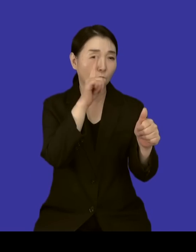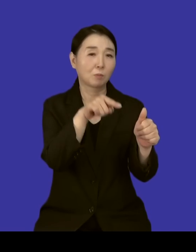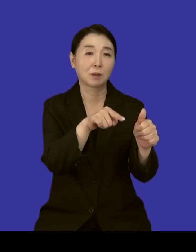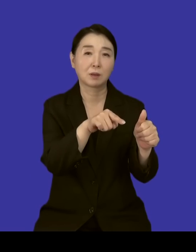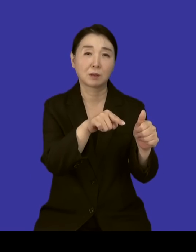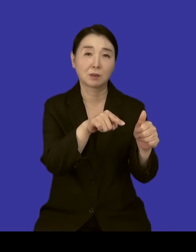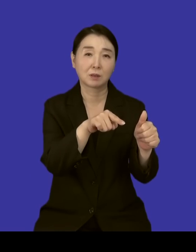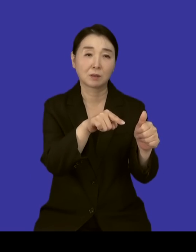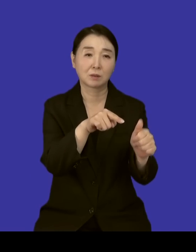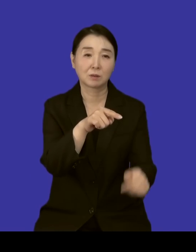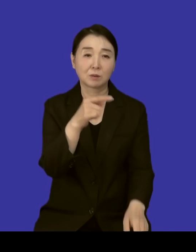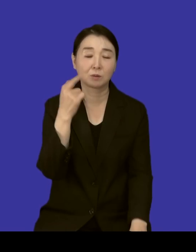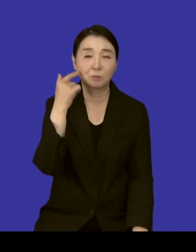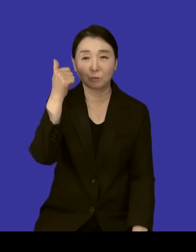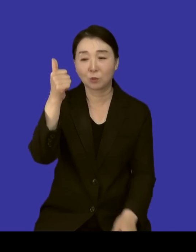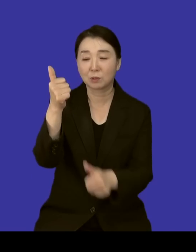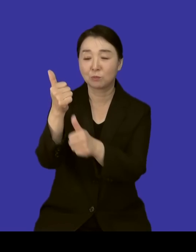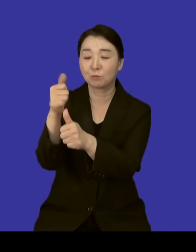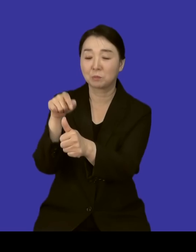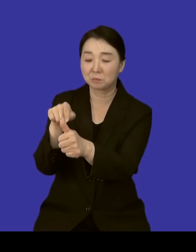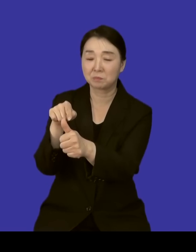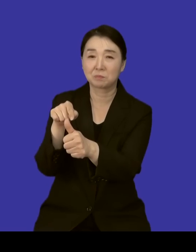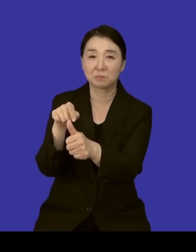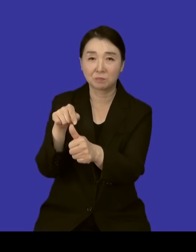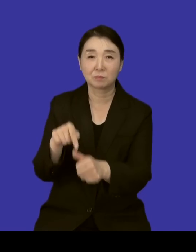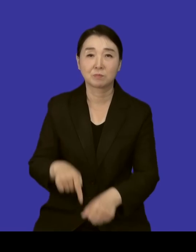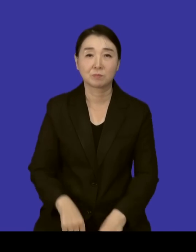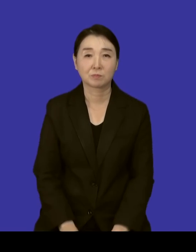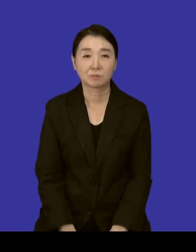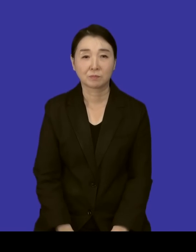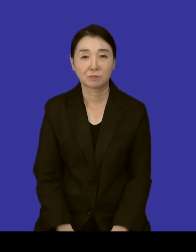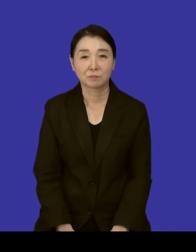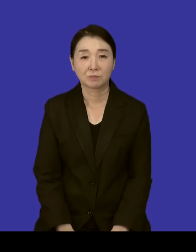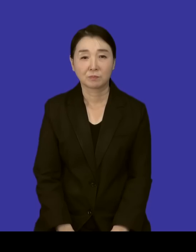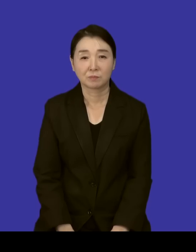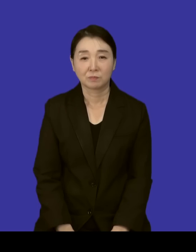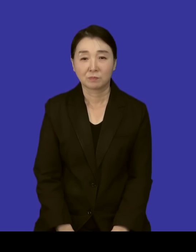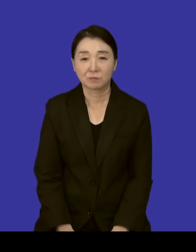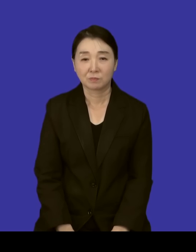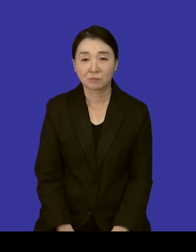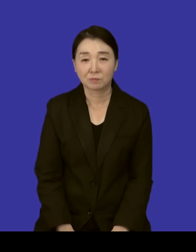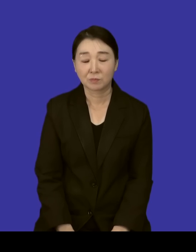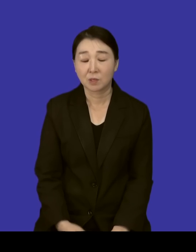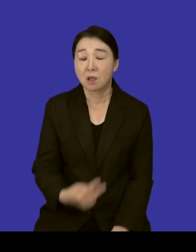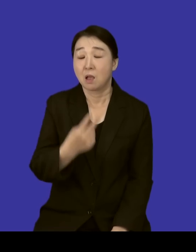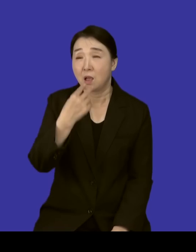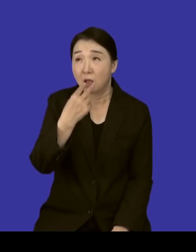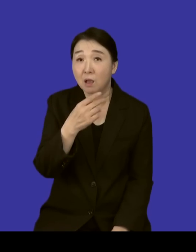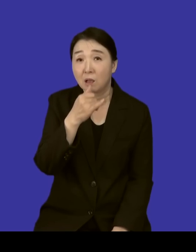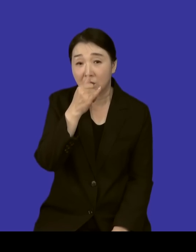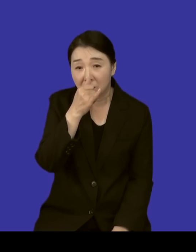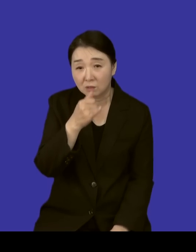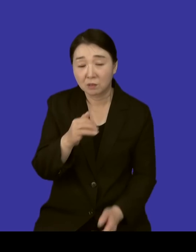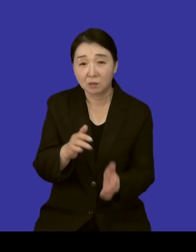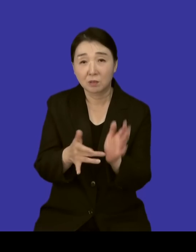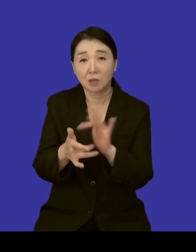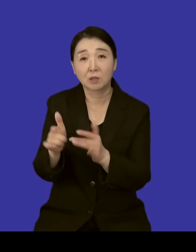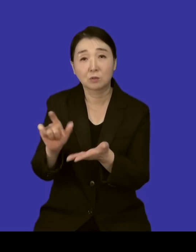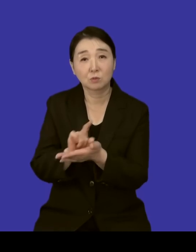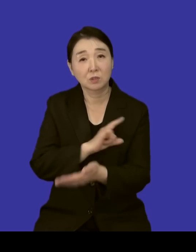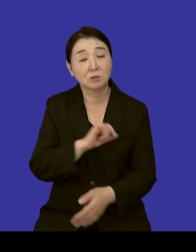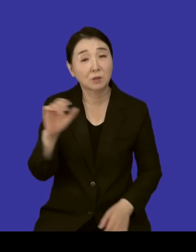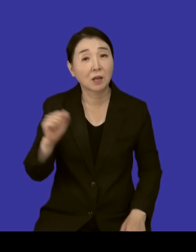처음 본 그 부목사님, 어린 부목사님 앞에 숨을 헐떡이면서 예수